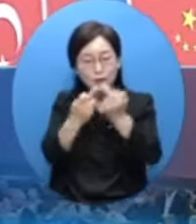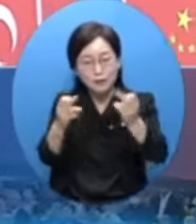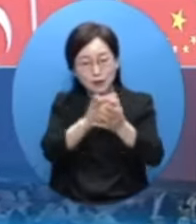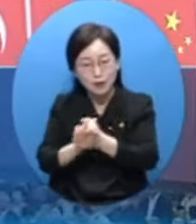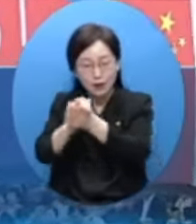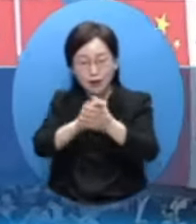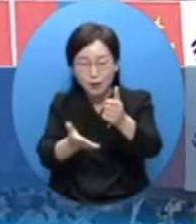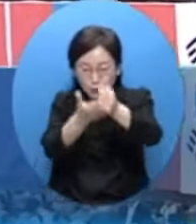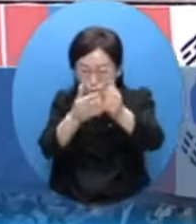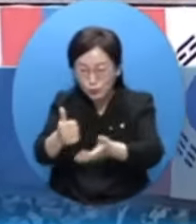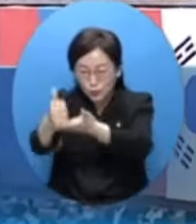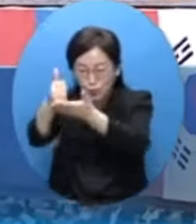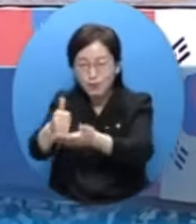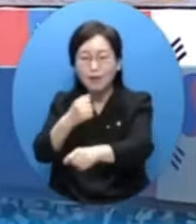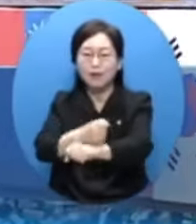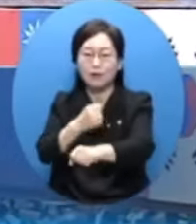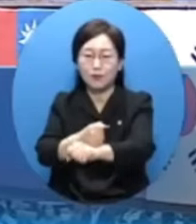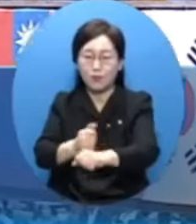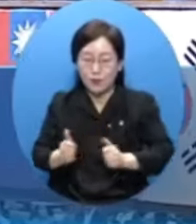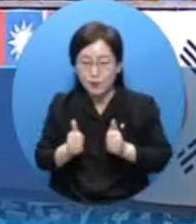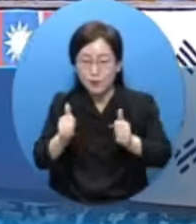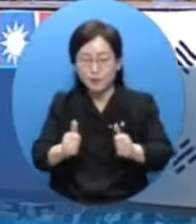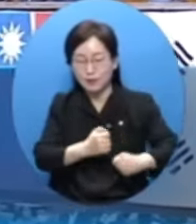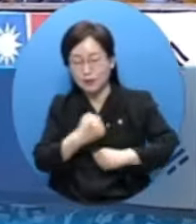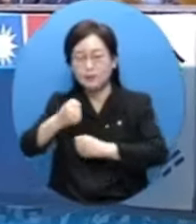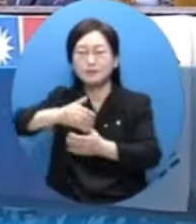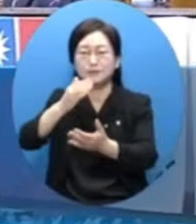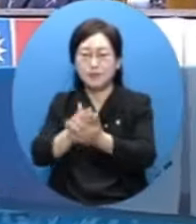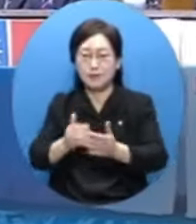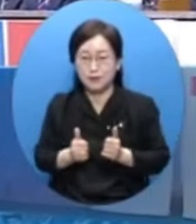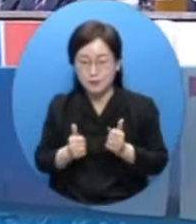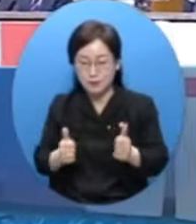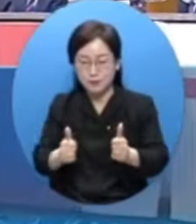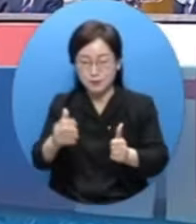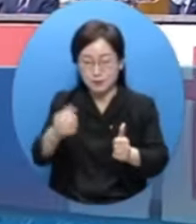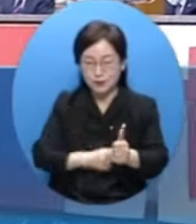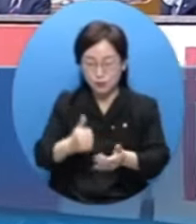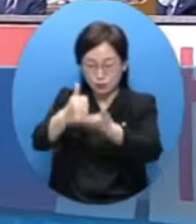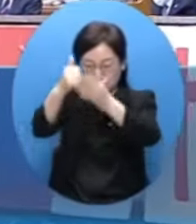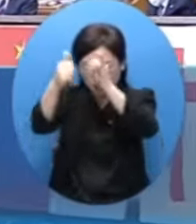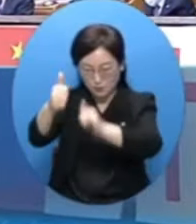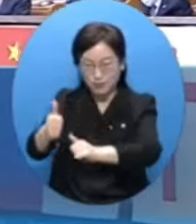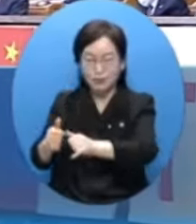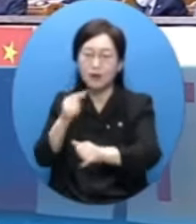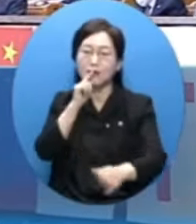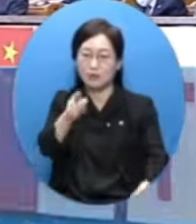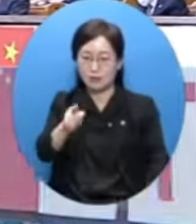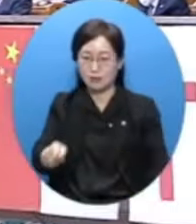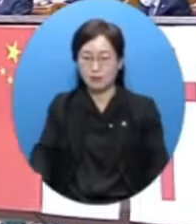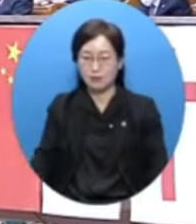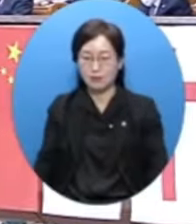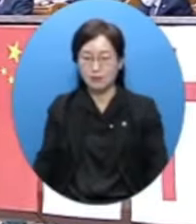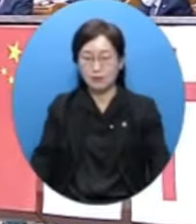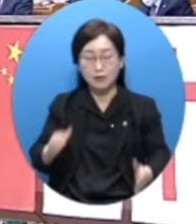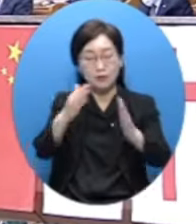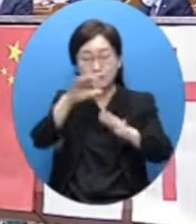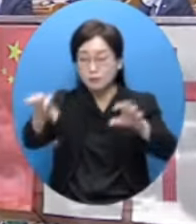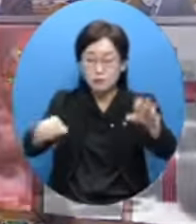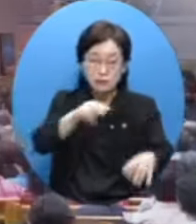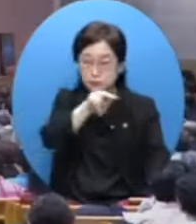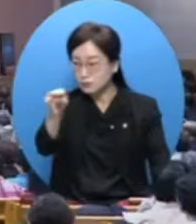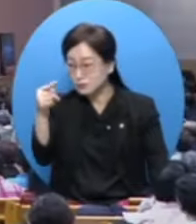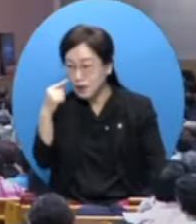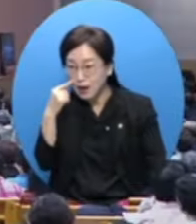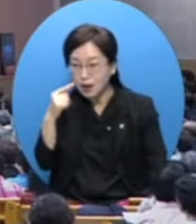존경하기를 서로 먼저 하며 부지런하여 게으르지 말고 열심을 품고 주를 섬기라. 우리 주변을 돌아보면 우리가